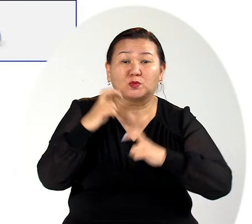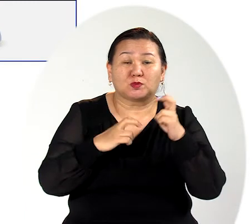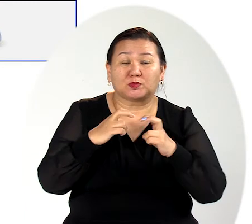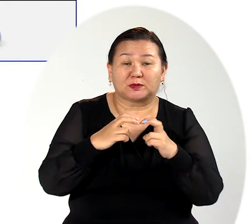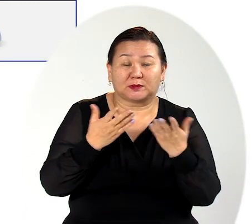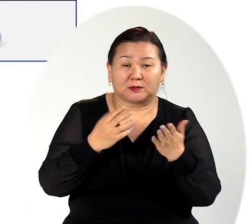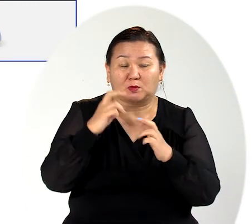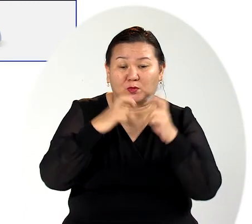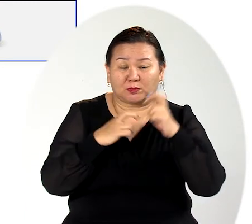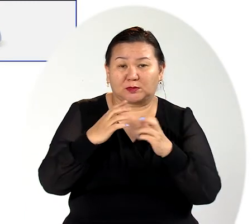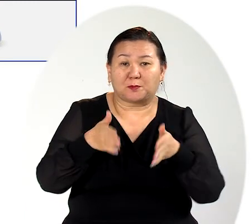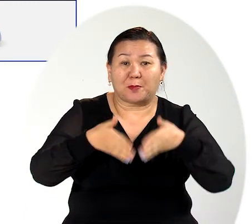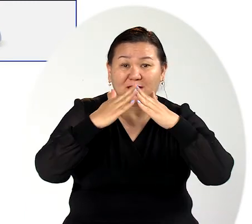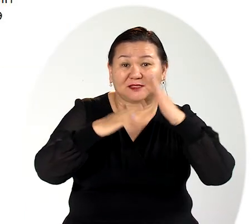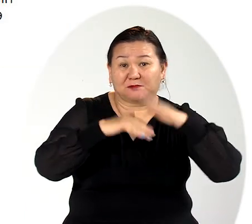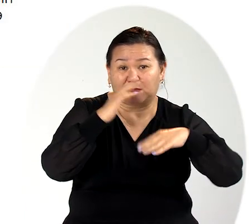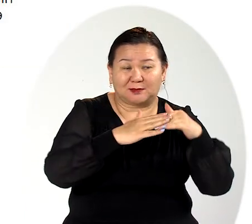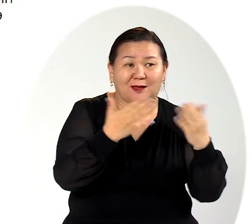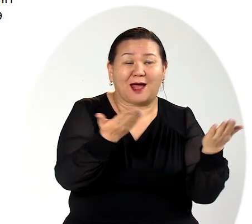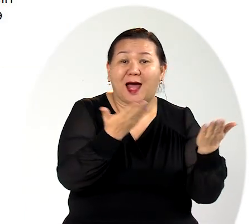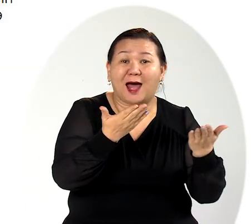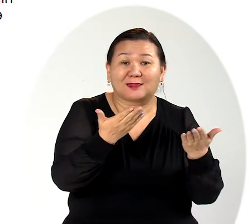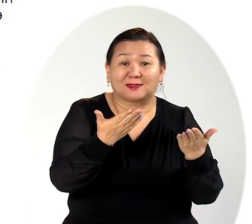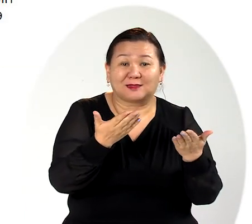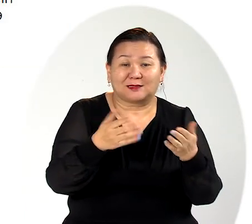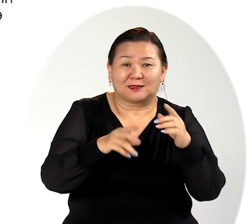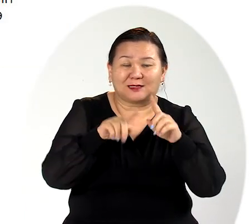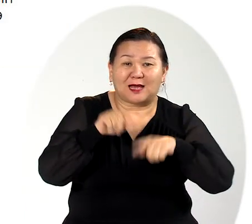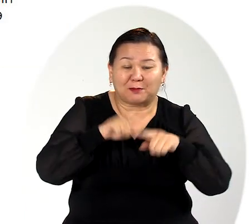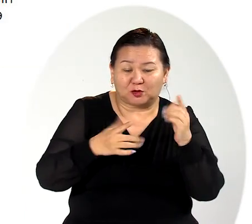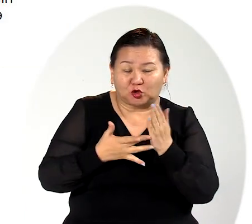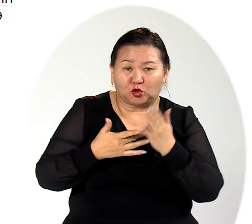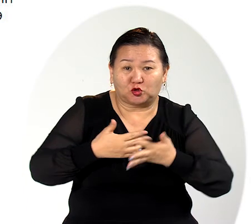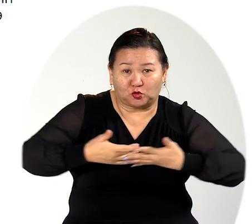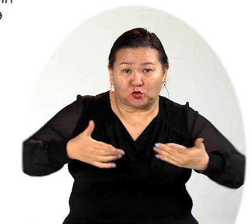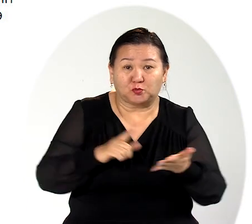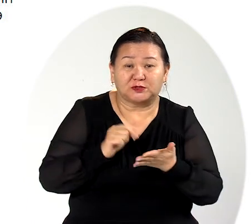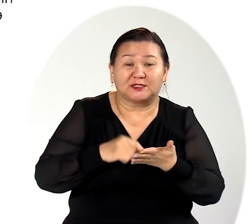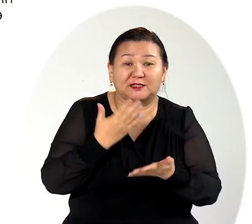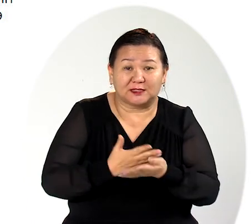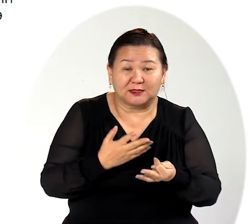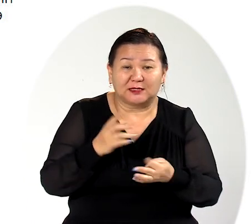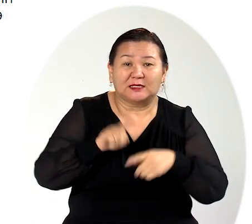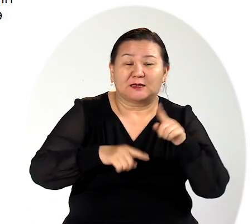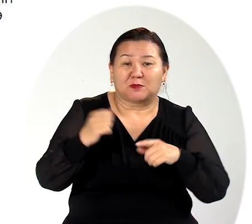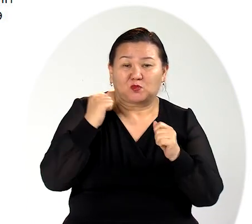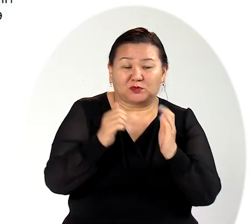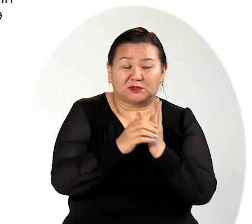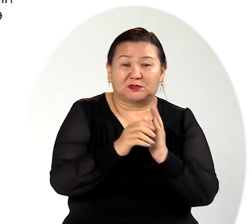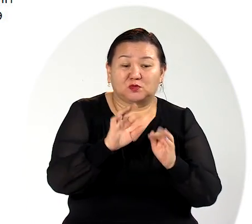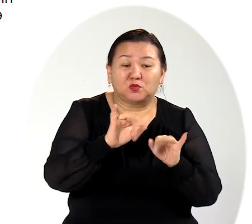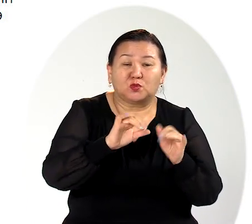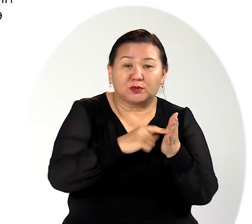маань болохоор үйлдвэрлэлийн байшин барилгын хаана барьших юм, ямар тоног төхөөрөмж хэрэглэх юм, миний үйлдвэрлэл хэдийн хэмжээний хүчин чадалтай байх